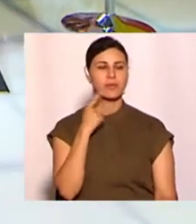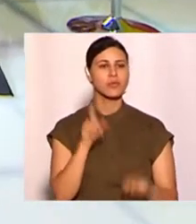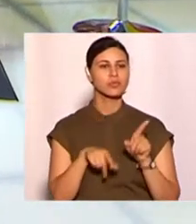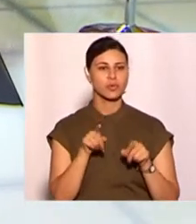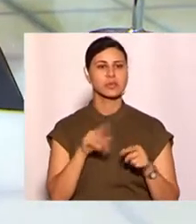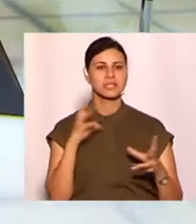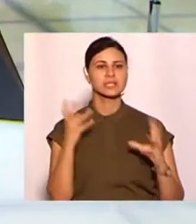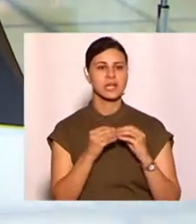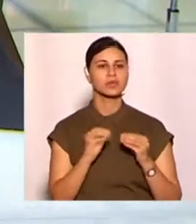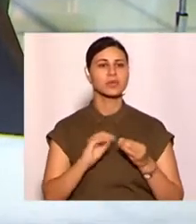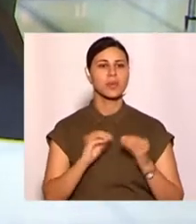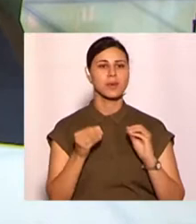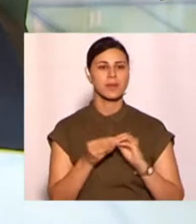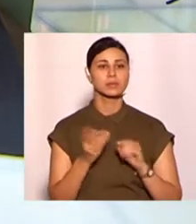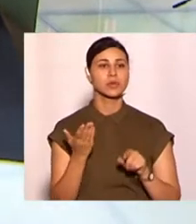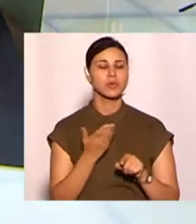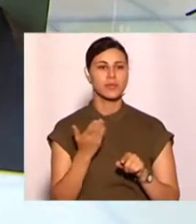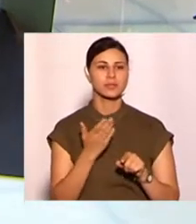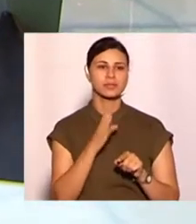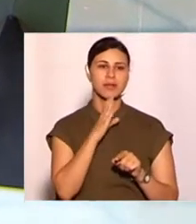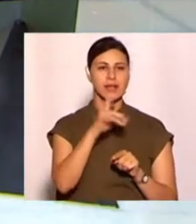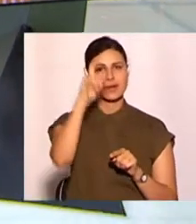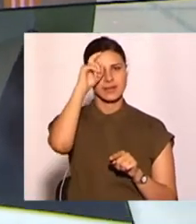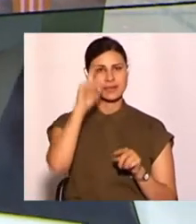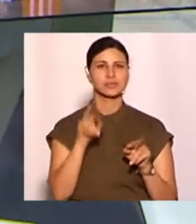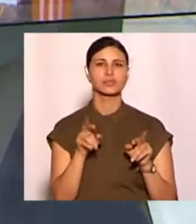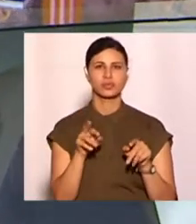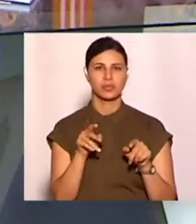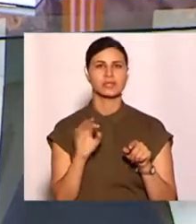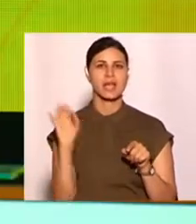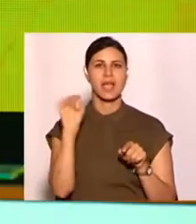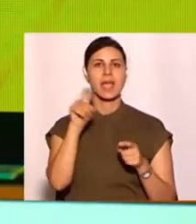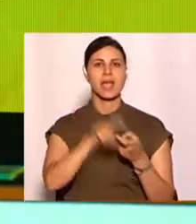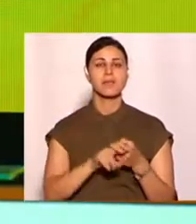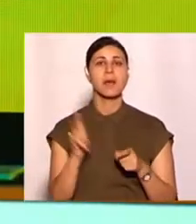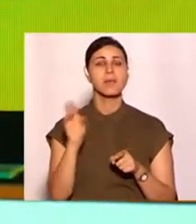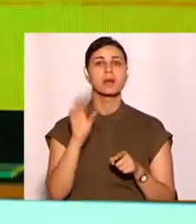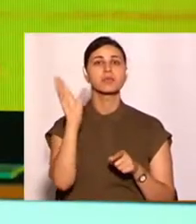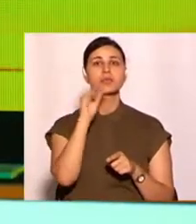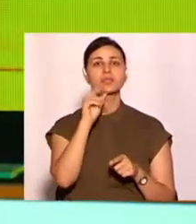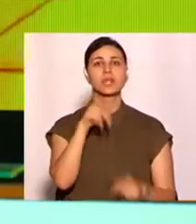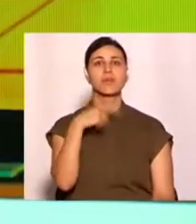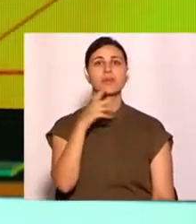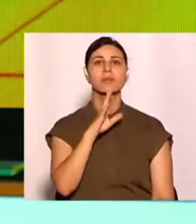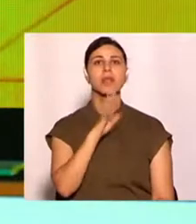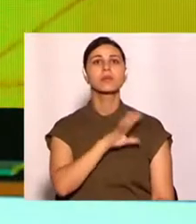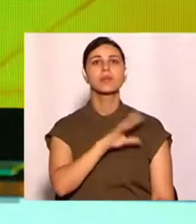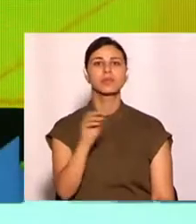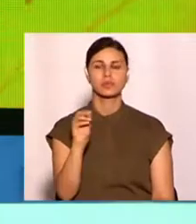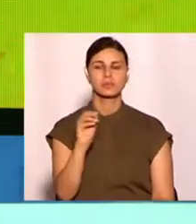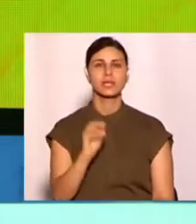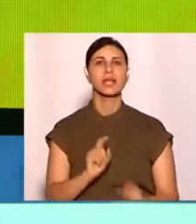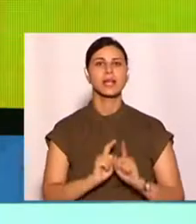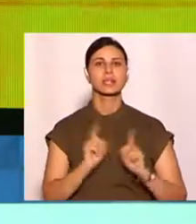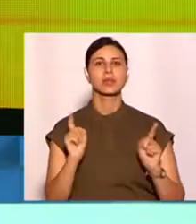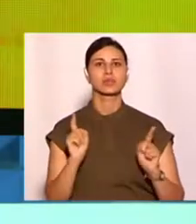ზოგად პრობლემებზე, რომელიც სქესის მიუხედავად ყველა ადამიანს ეხება. მაგრამ როდესაც საუბრობთ ქალბატონებზე,